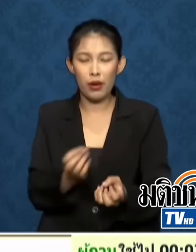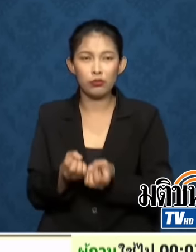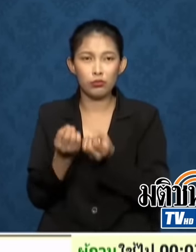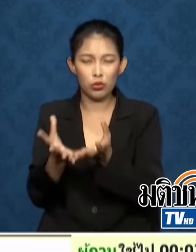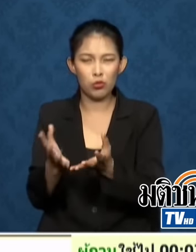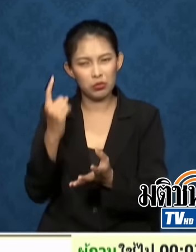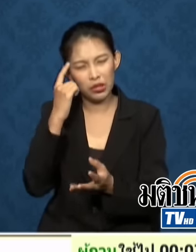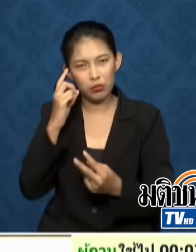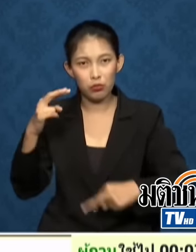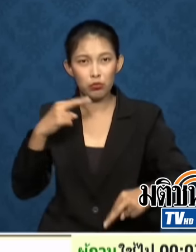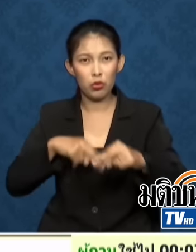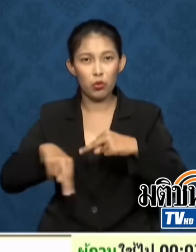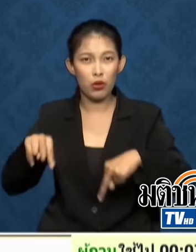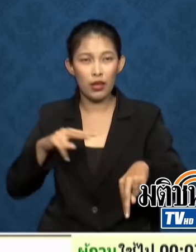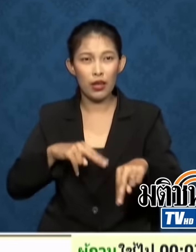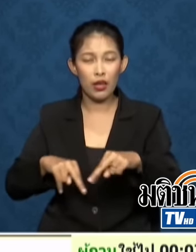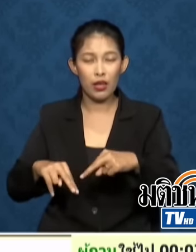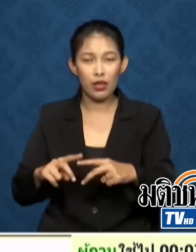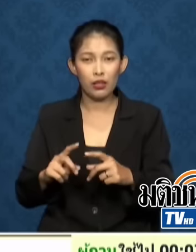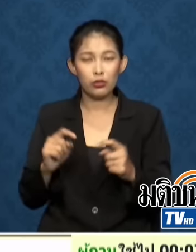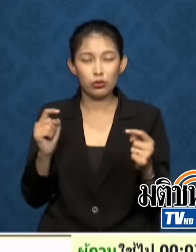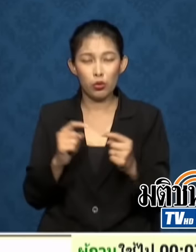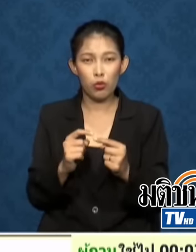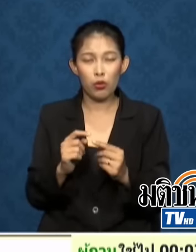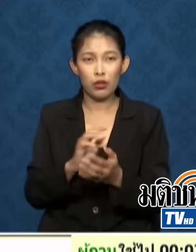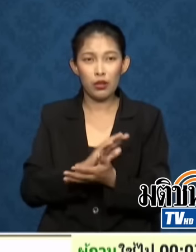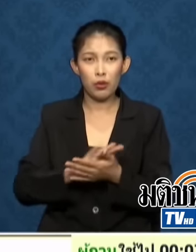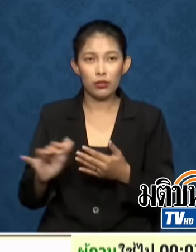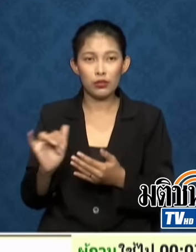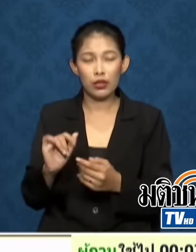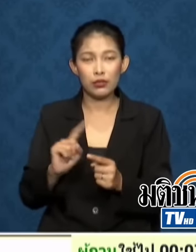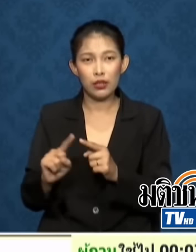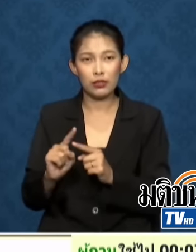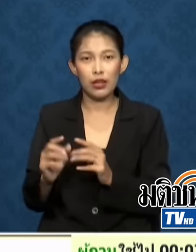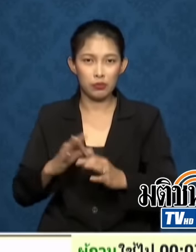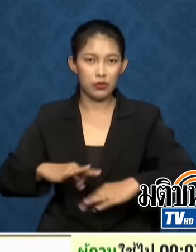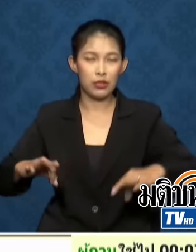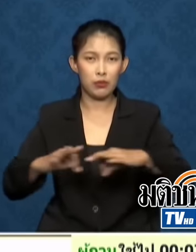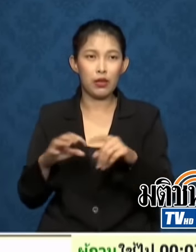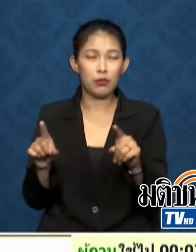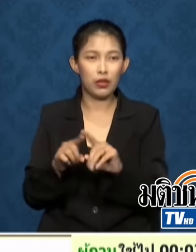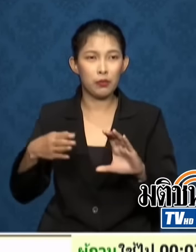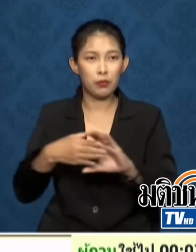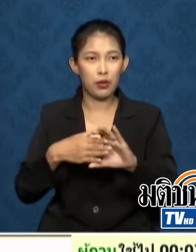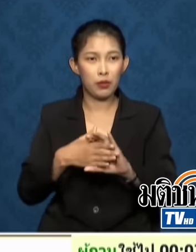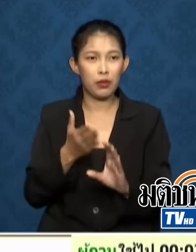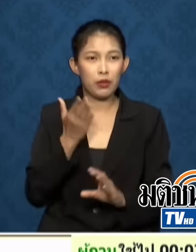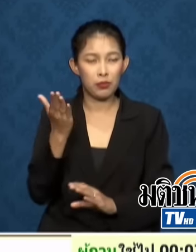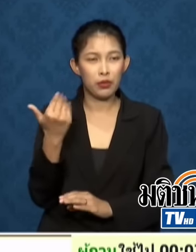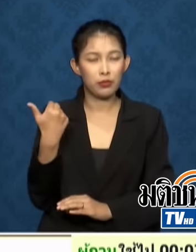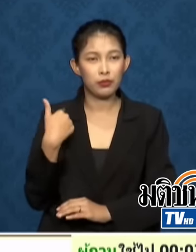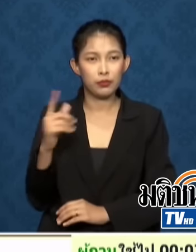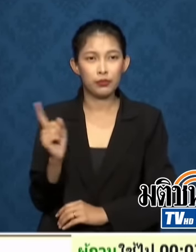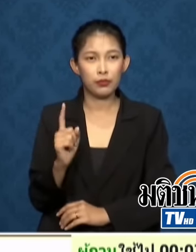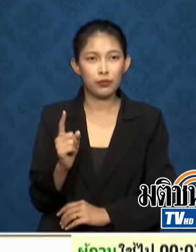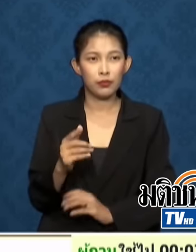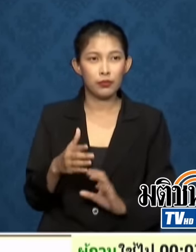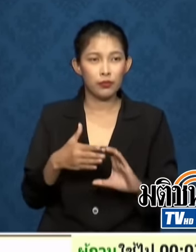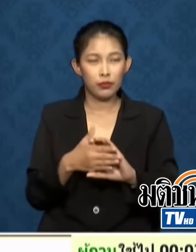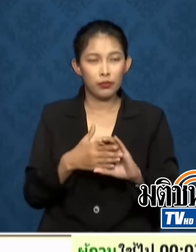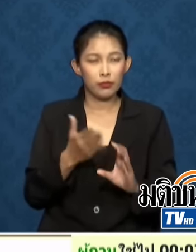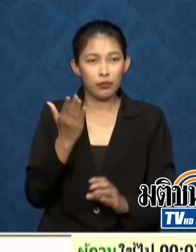การดูแลเรื่องความปลอดภัยก็สำคัญผมอยากให้ฉายสไลด์ไปนิดนึงครับดูนิดดิเลื่อนไปที่คาร์บอม